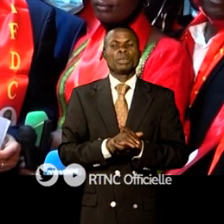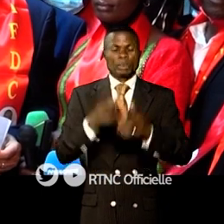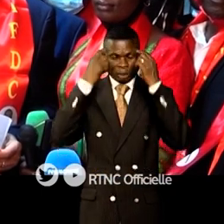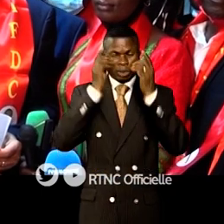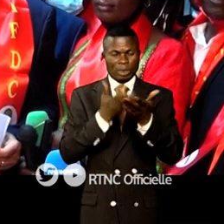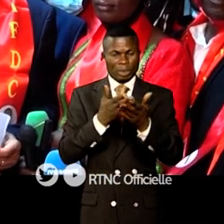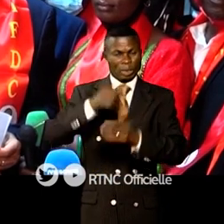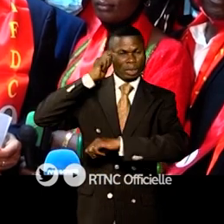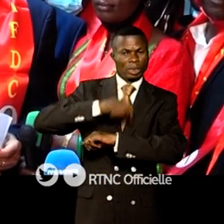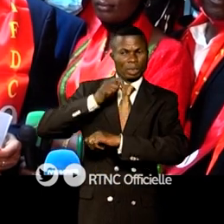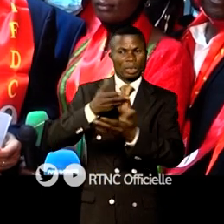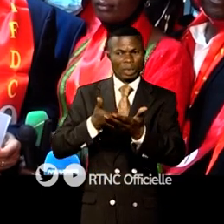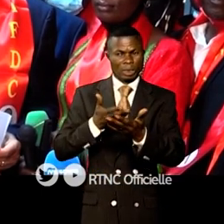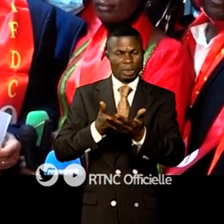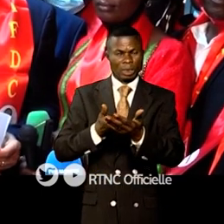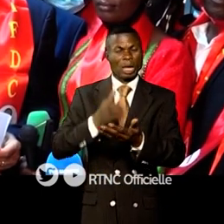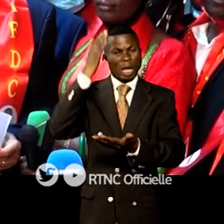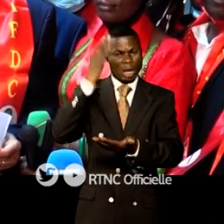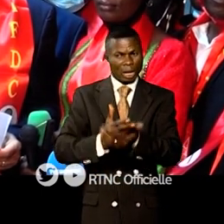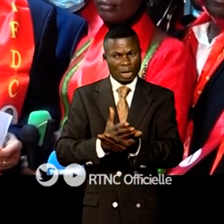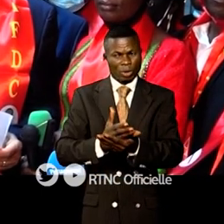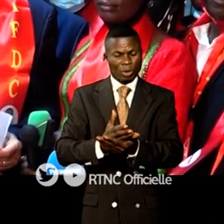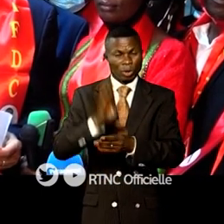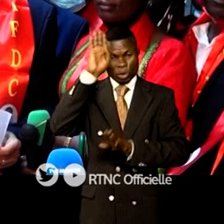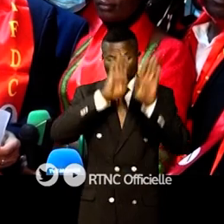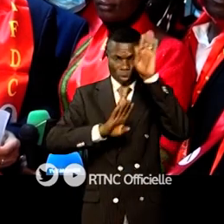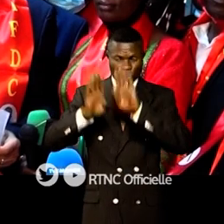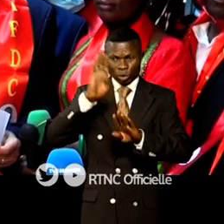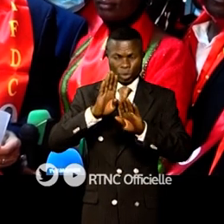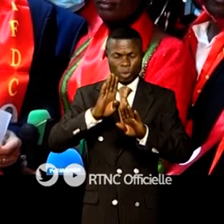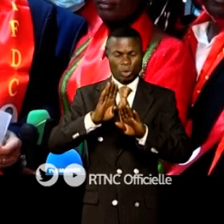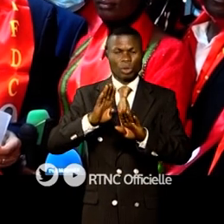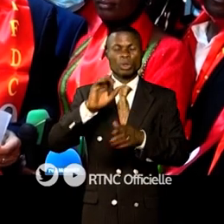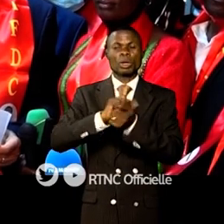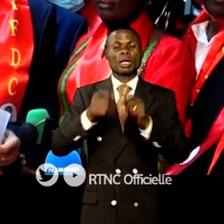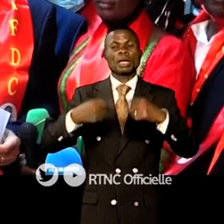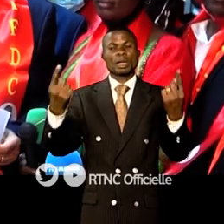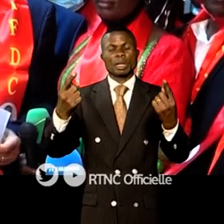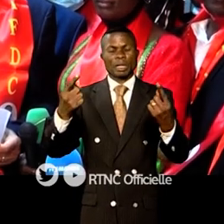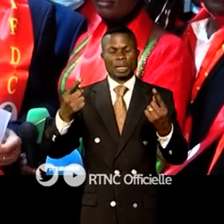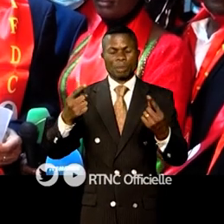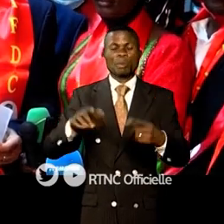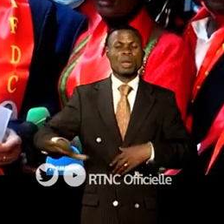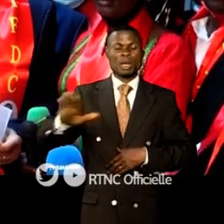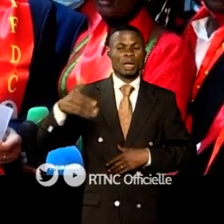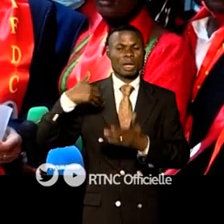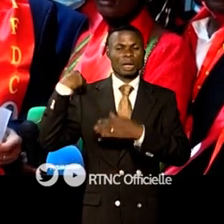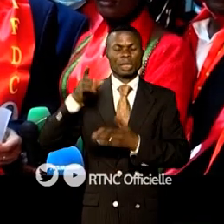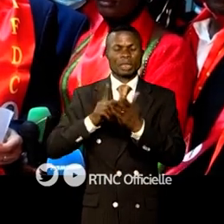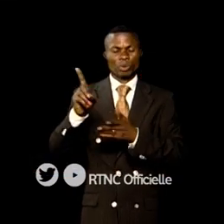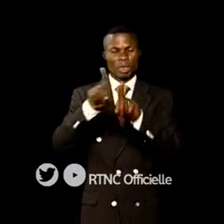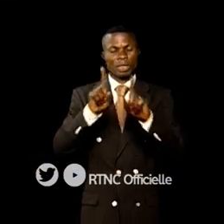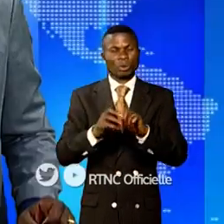décisions judiciaires mettent ainsi fin à la distraction orchestrée par les ennemis de l'état de droit et de la